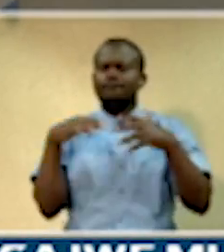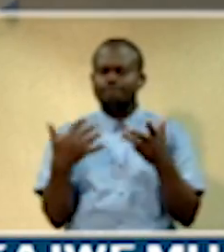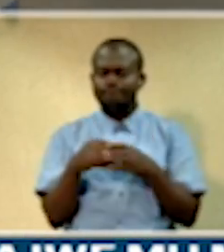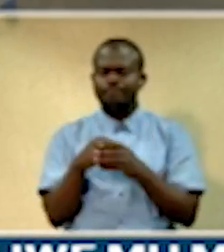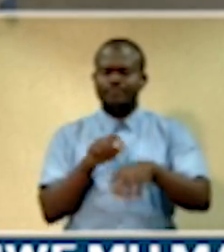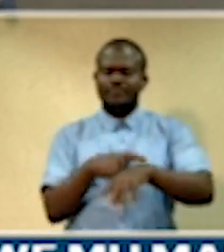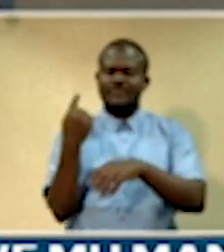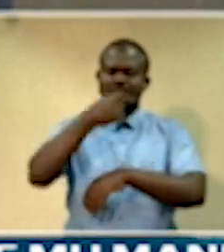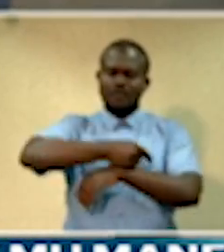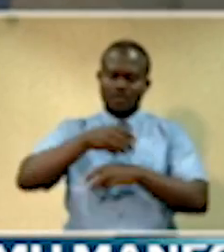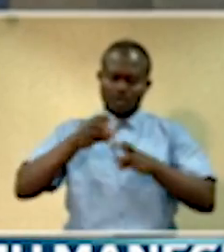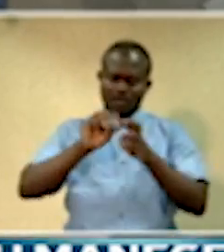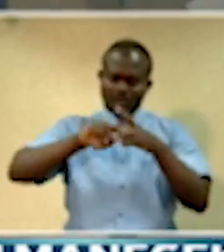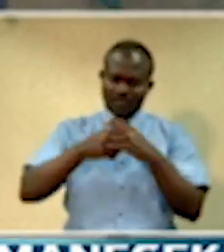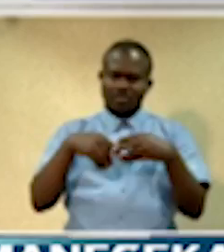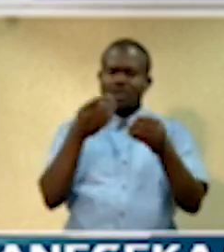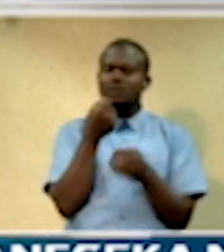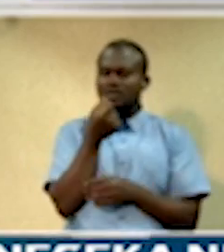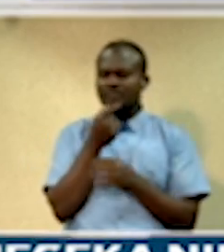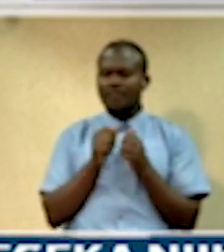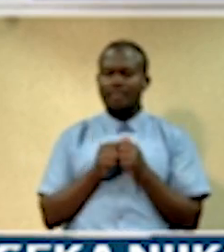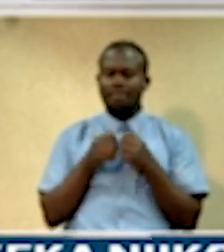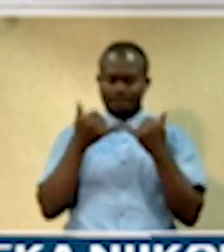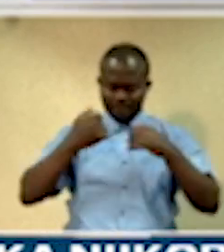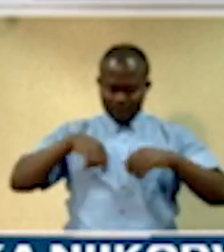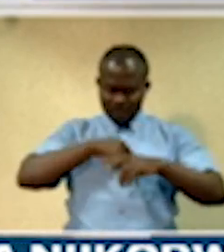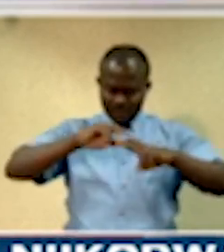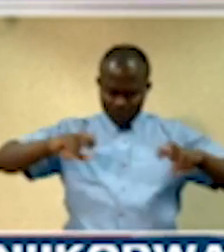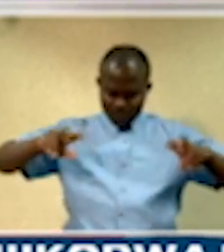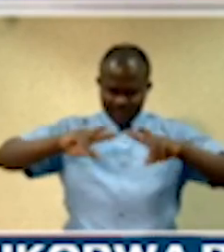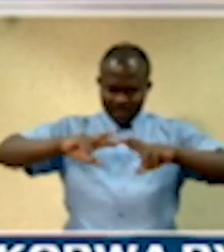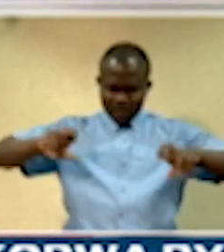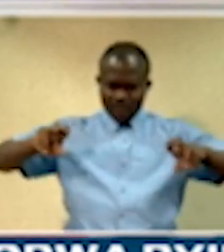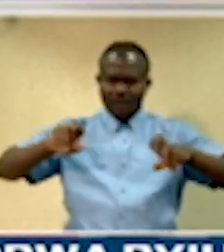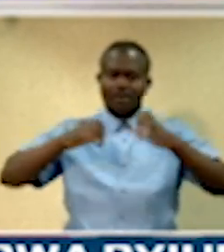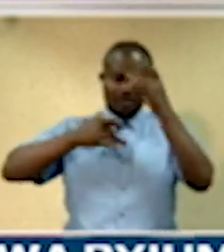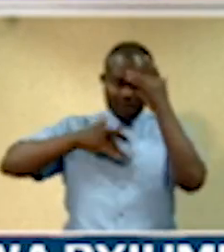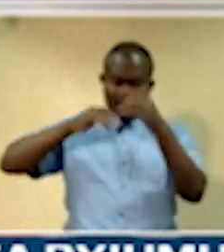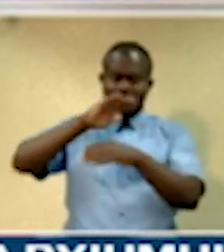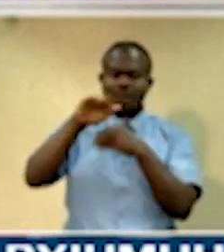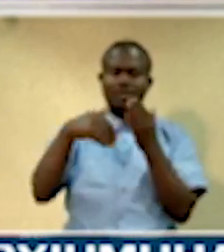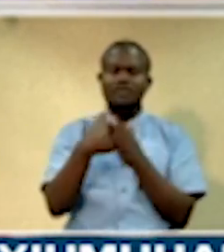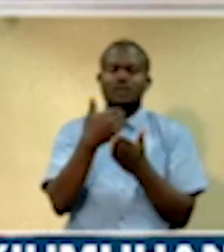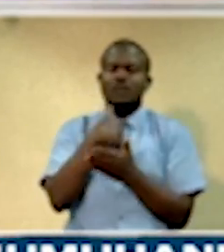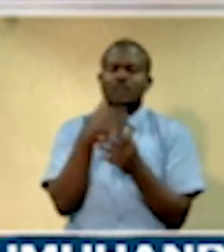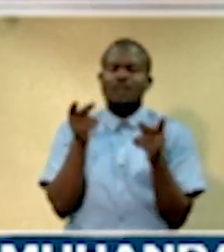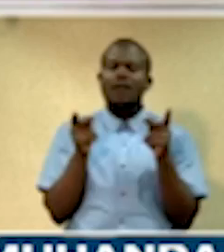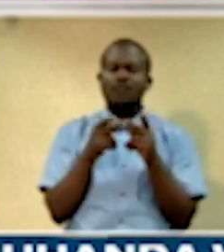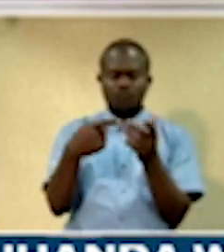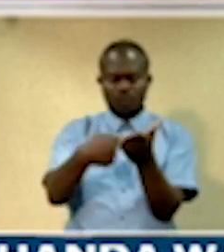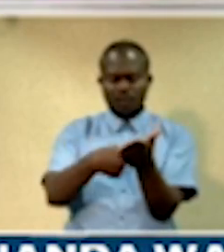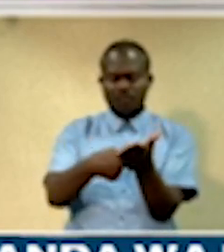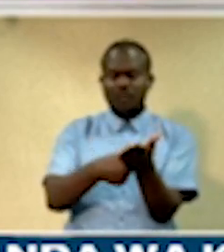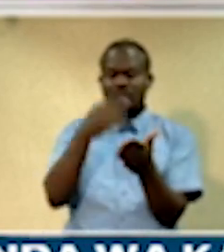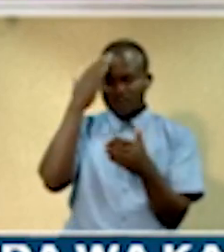ku buryo bashobora guhita batangira guhabwa uyu muti. Ubu turi gusesengura dusuzuma abarwayi bose dufite aho tubavurira